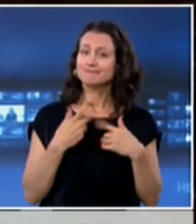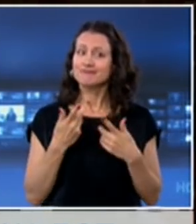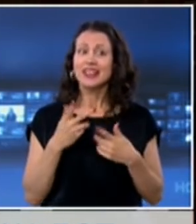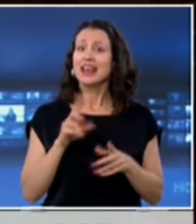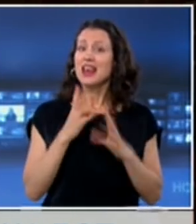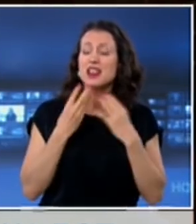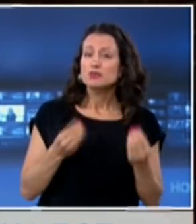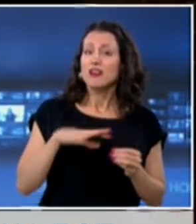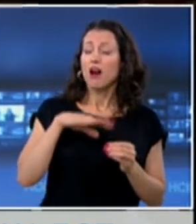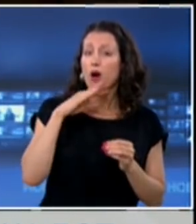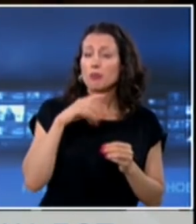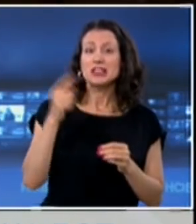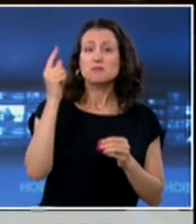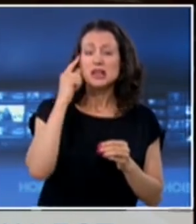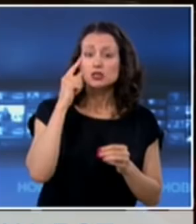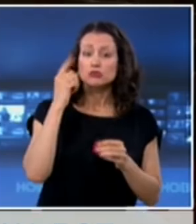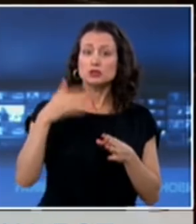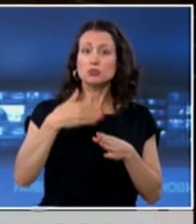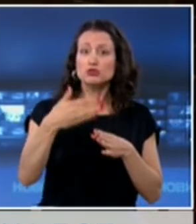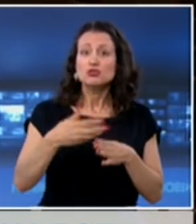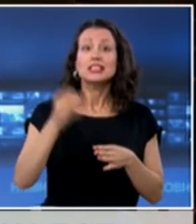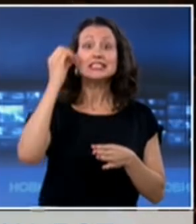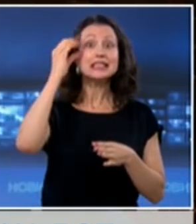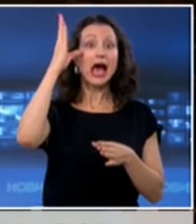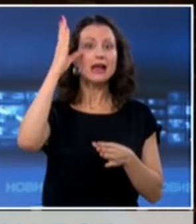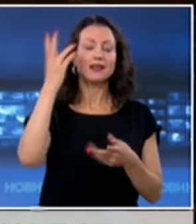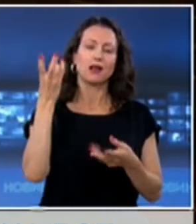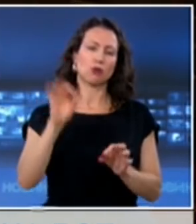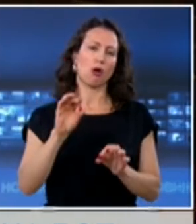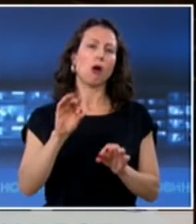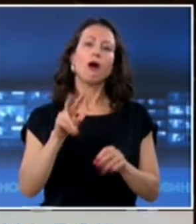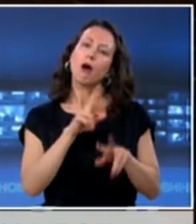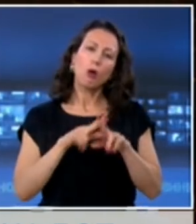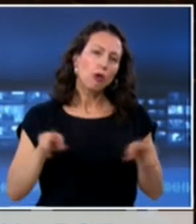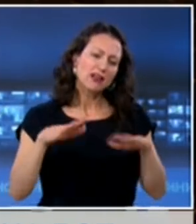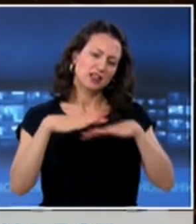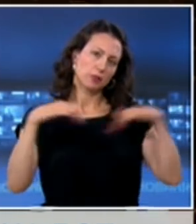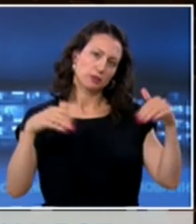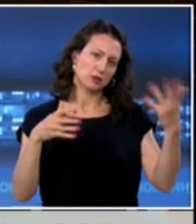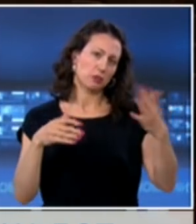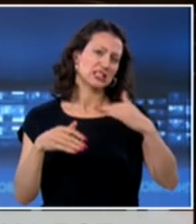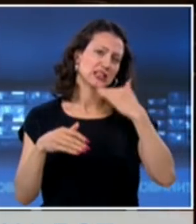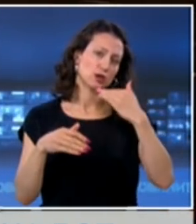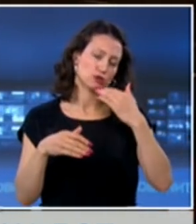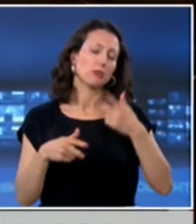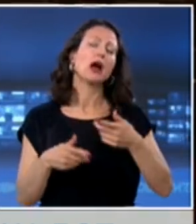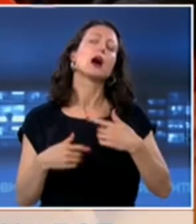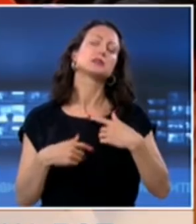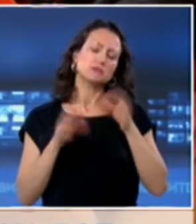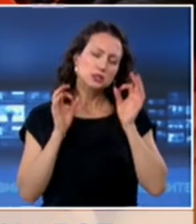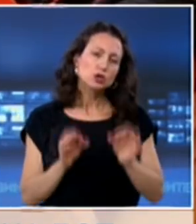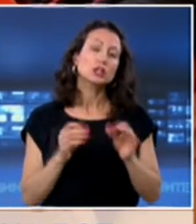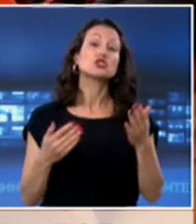щете, и знанието, и процедурите, но колегите се научиха в парламента. Сигурен съм, че и новите колеги в Национален съвет ще се научат